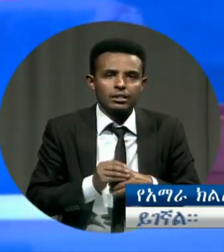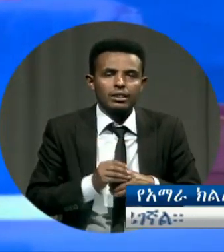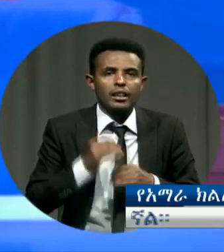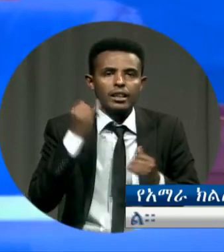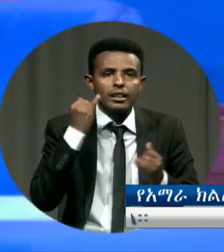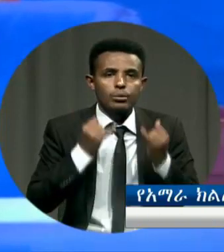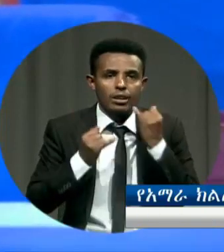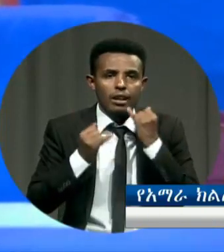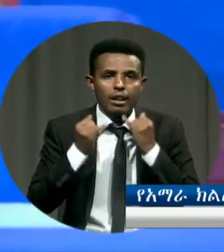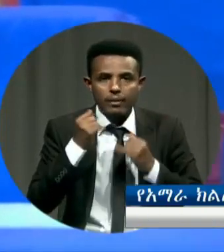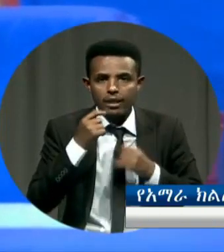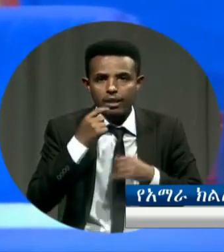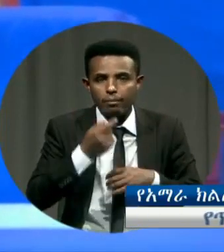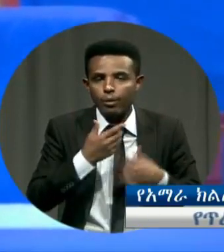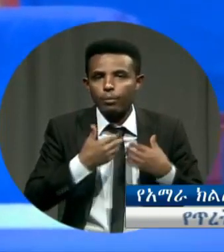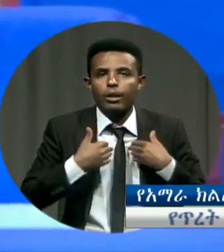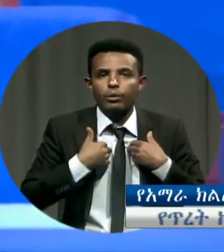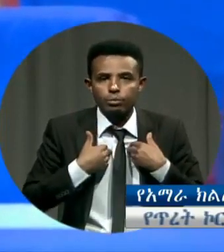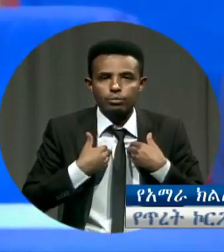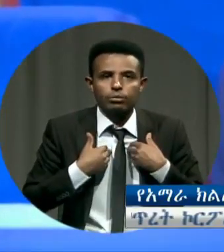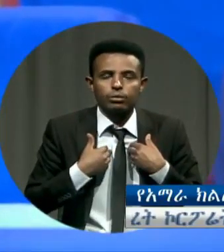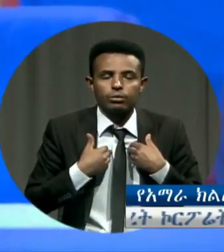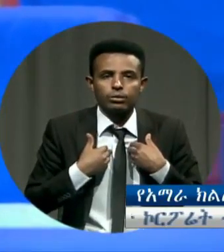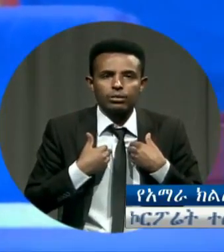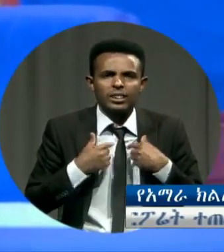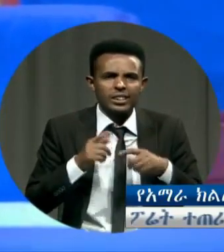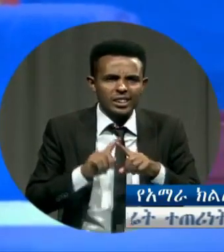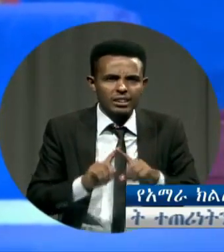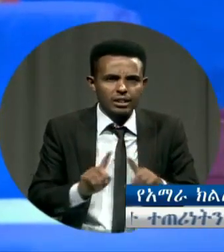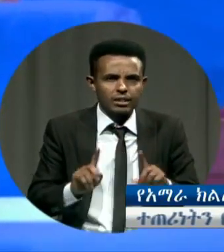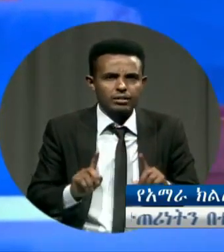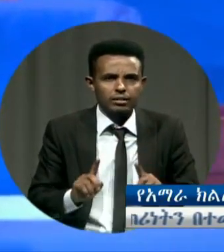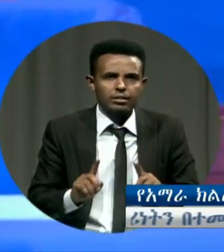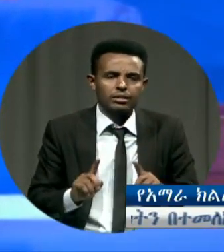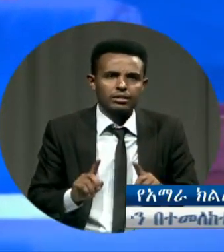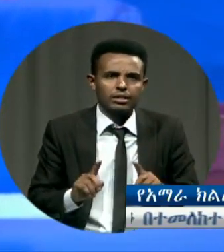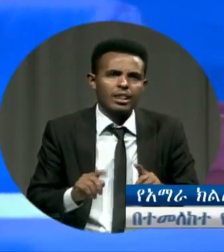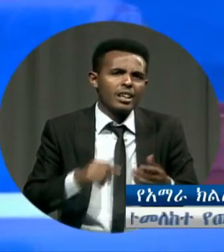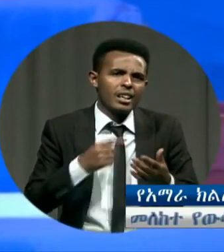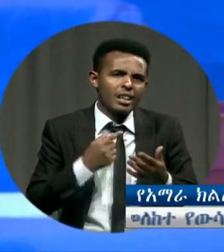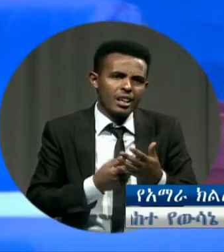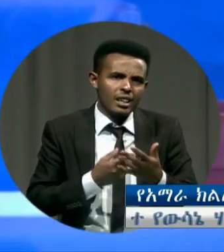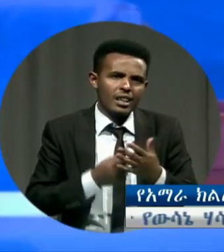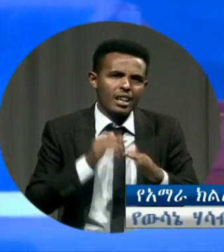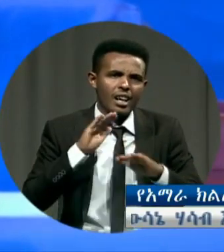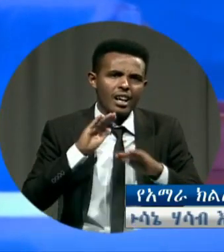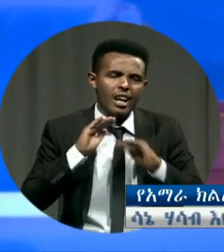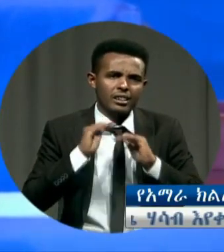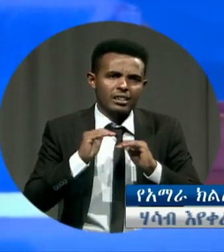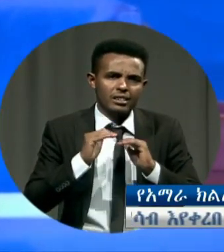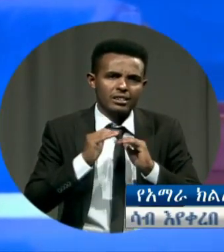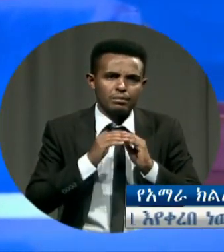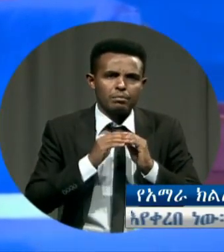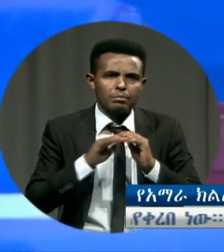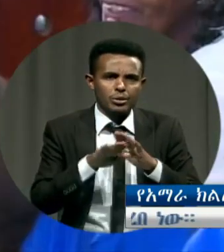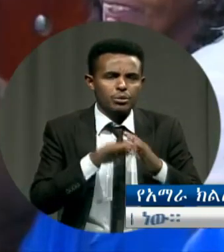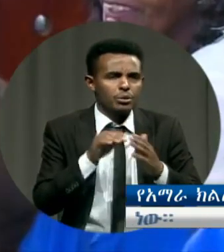ኢየሩሳሌም የሚባሉም አሉ። ግን ይሄን ያህል በስሩ ላይ ዘያለ